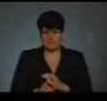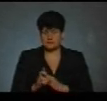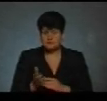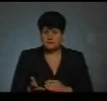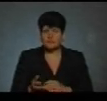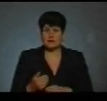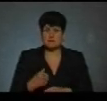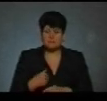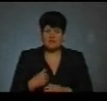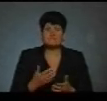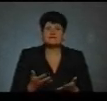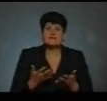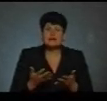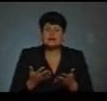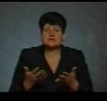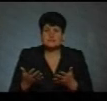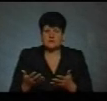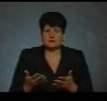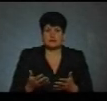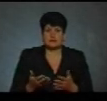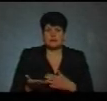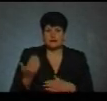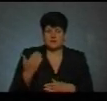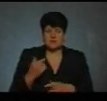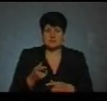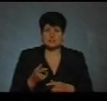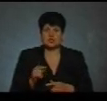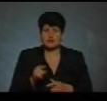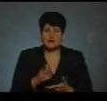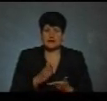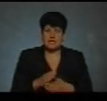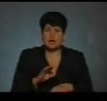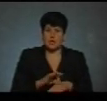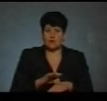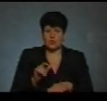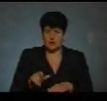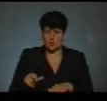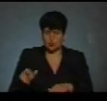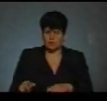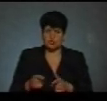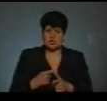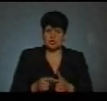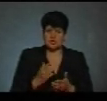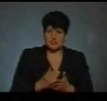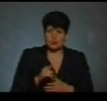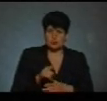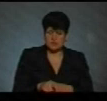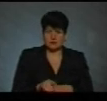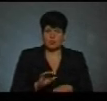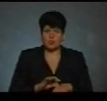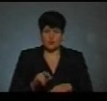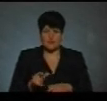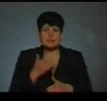Ми з'ясовували напередодні про те, чи є хворі люди і чи є в них симптоми коронавірусу. Я особисто